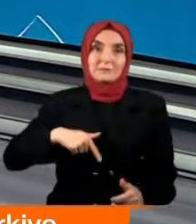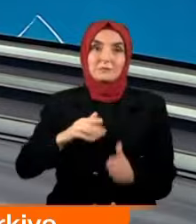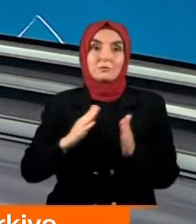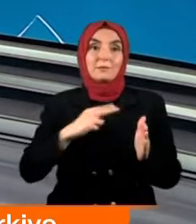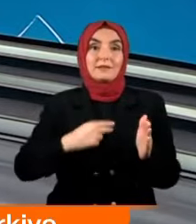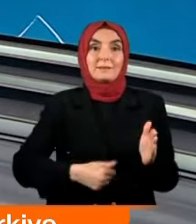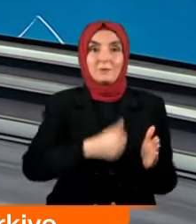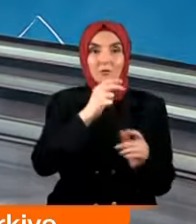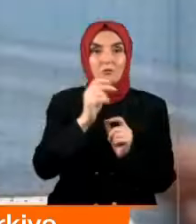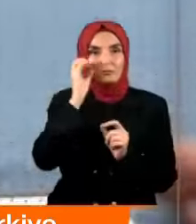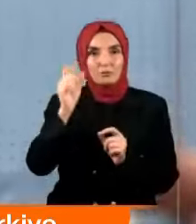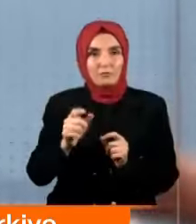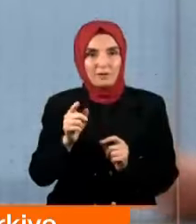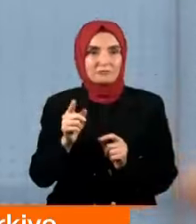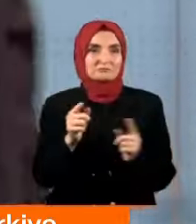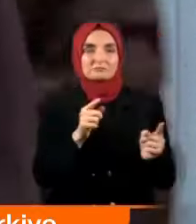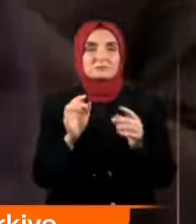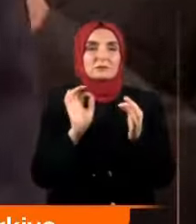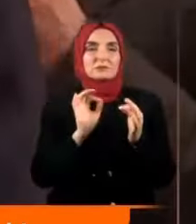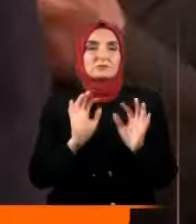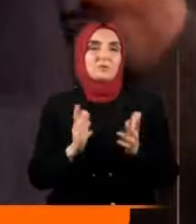açıldı.